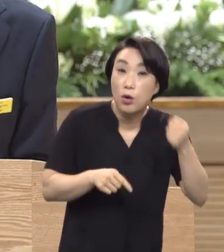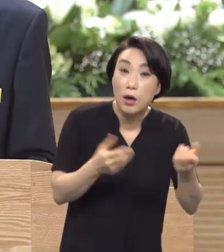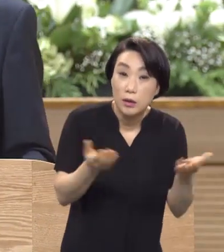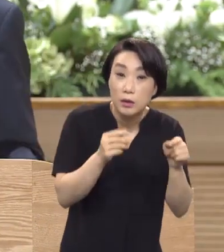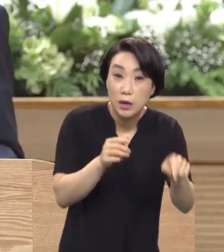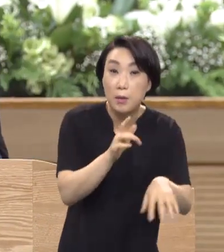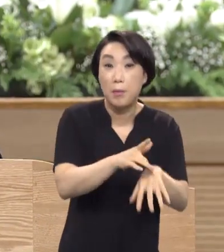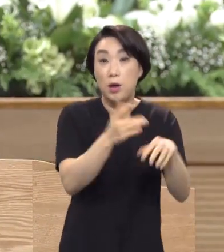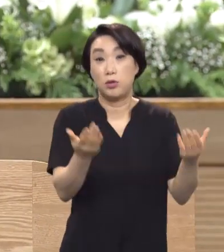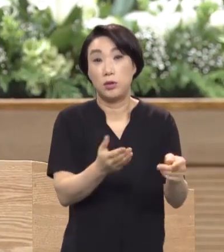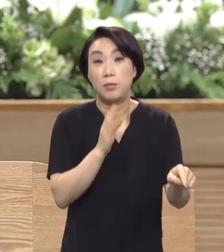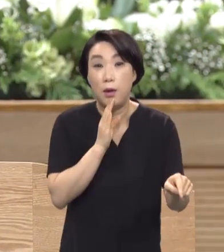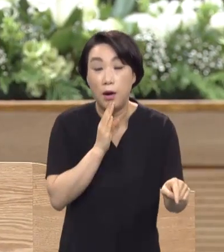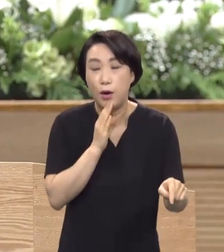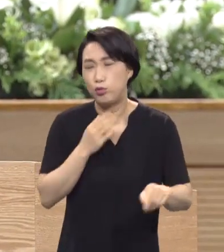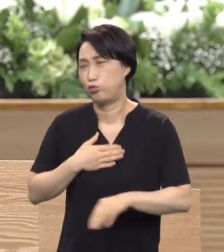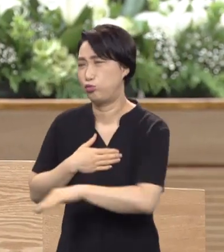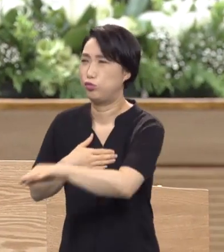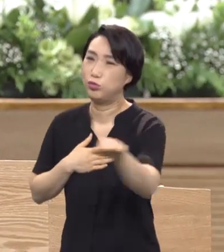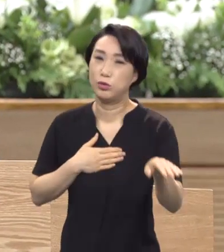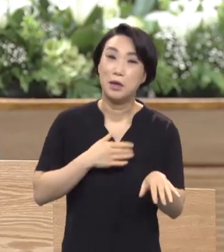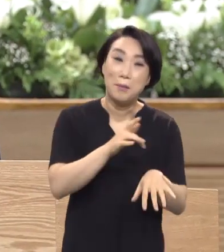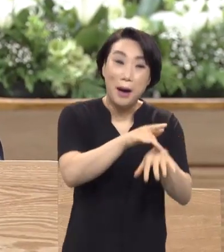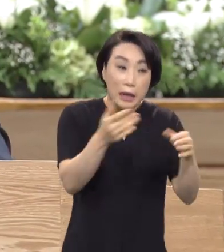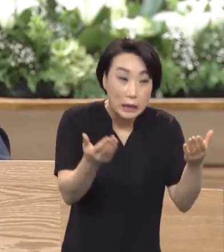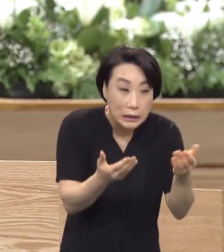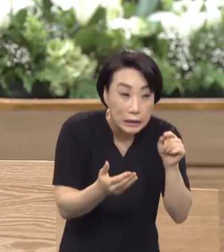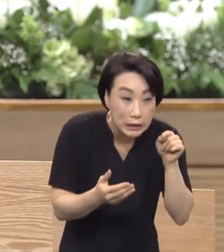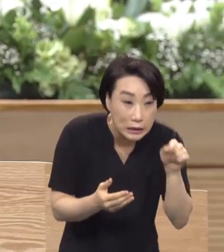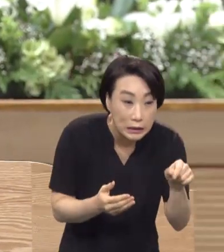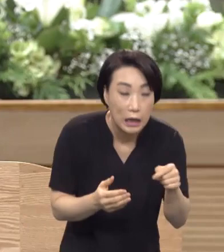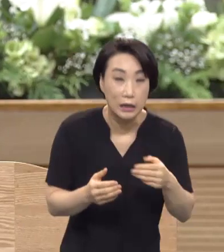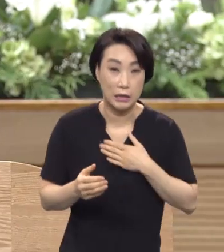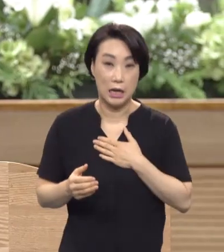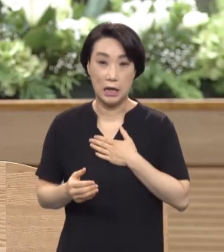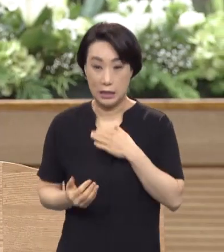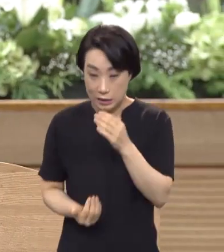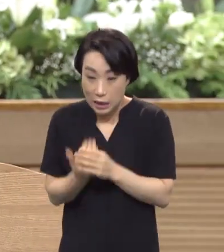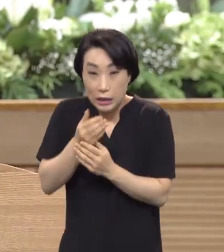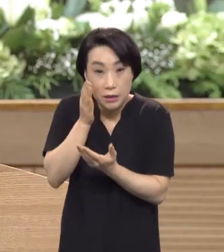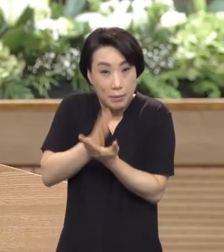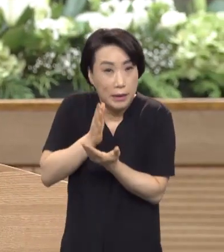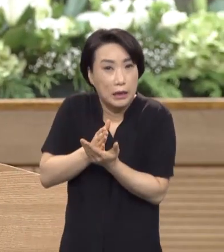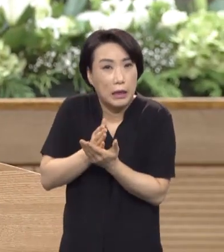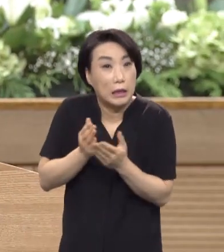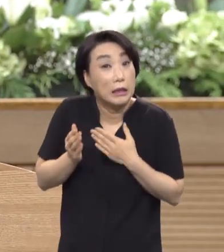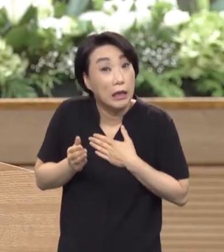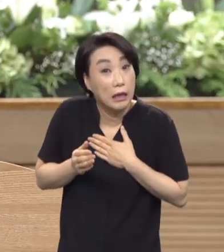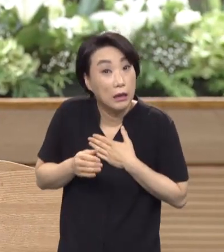일이니 그런 마귀의 일이 내게서 나타나지 않도록